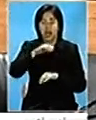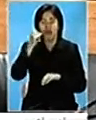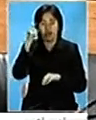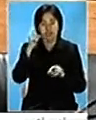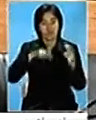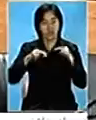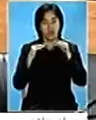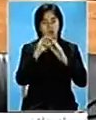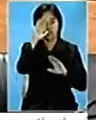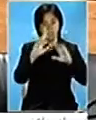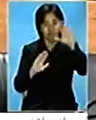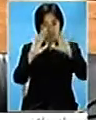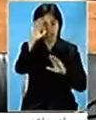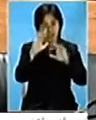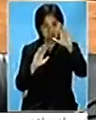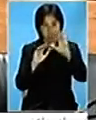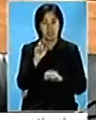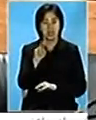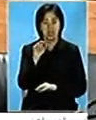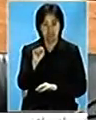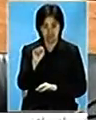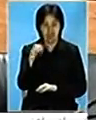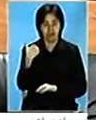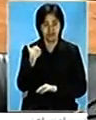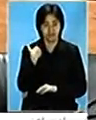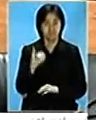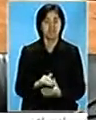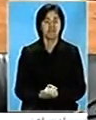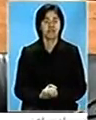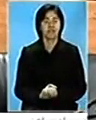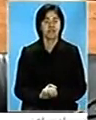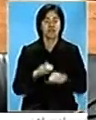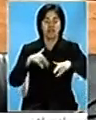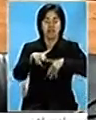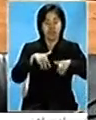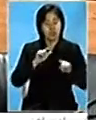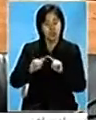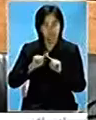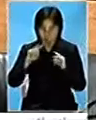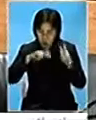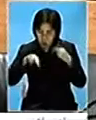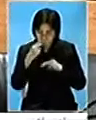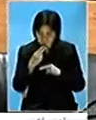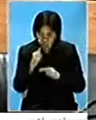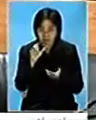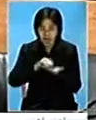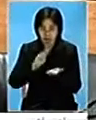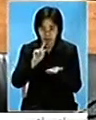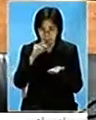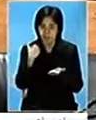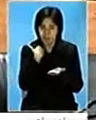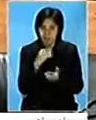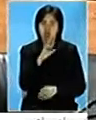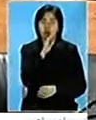ในระบอบประชาธิปไตยในระบบรัฐสภาและประชาชนเขาจะได้ตรวจสอบนะครับเขาจะมีข้อมูลครบว่าเวลาเ